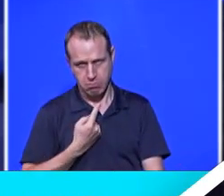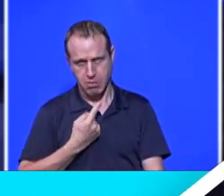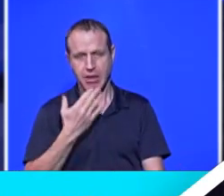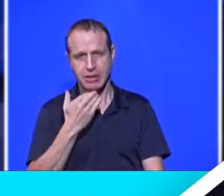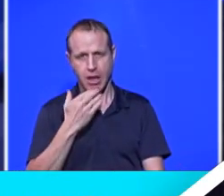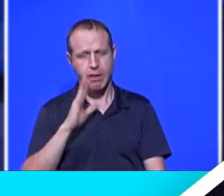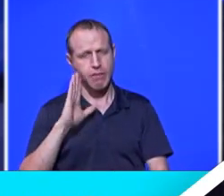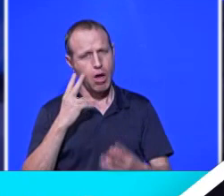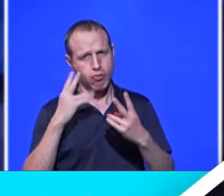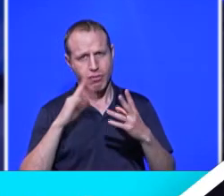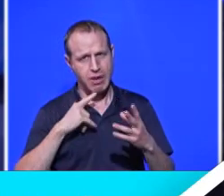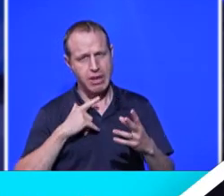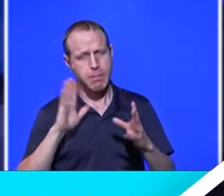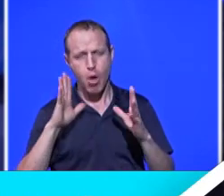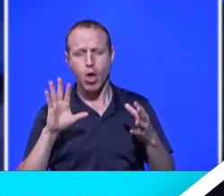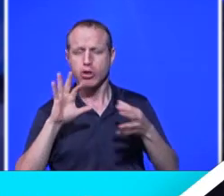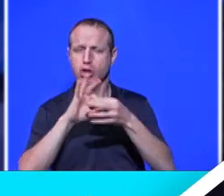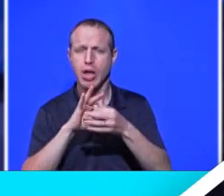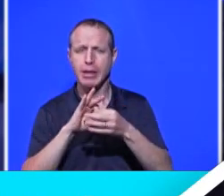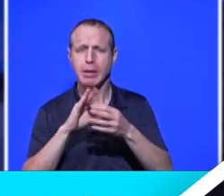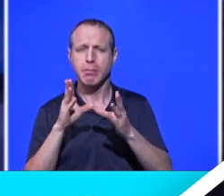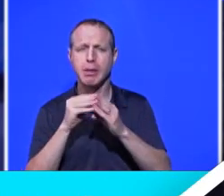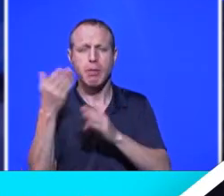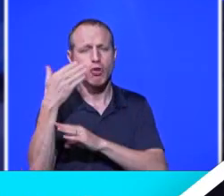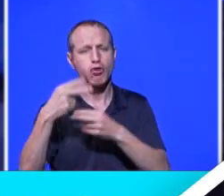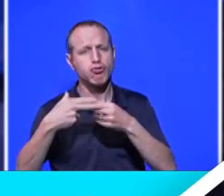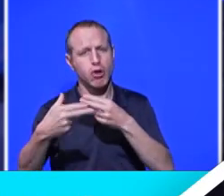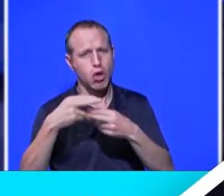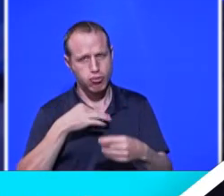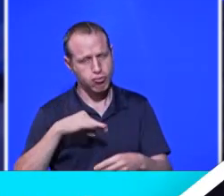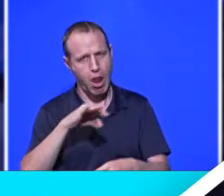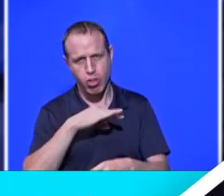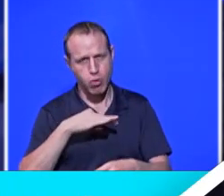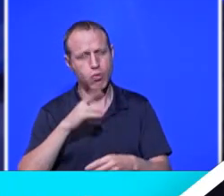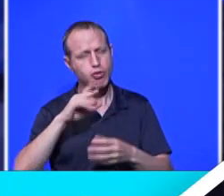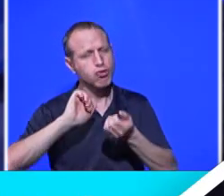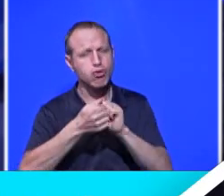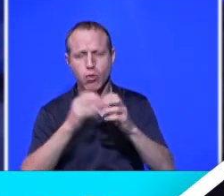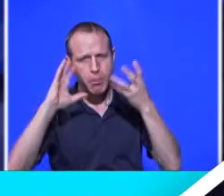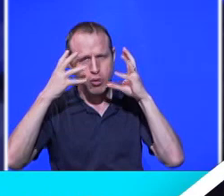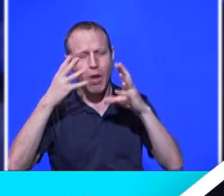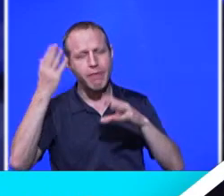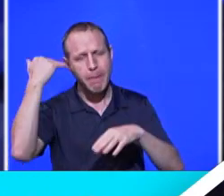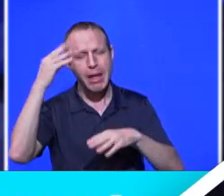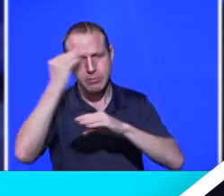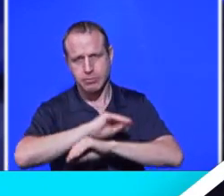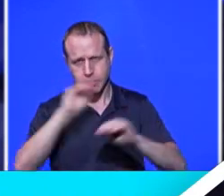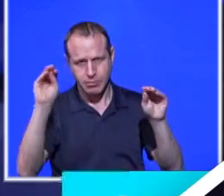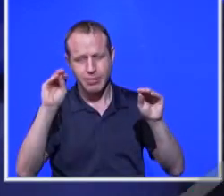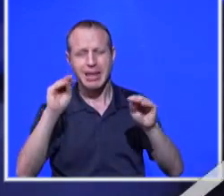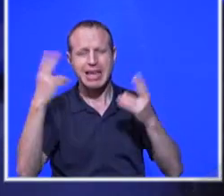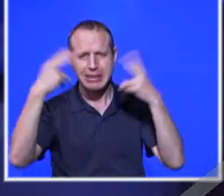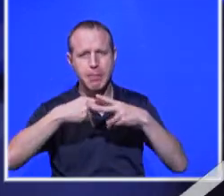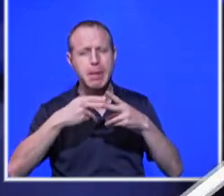מאוד על הקשרים שיש לישראל עם המדינות השכנות שלנו. יש שינוי מטורף מאז חתימת ההסכמים וההכרזה שלהם עם בחריין